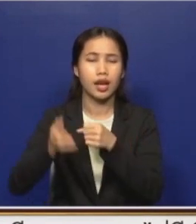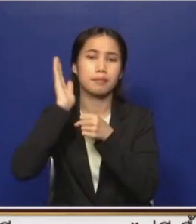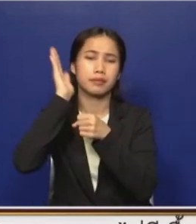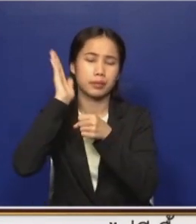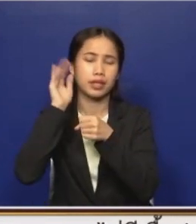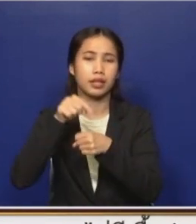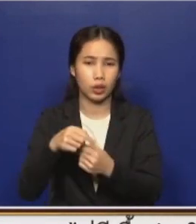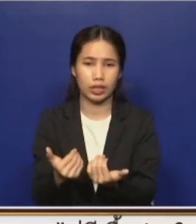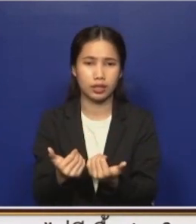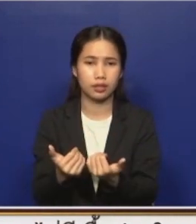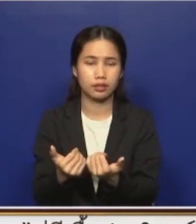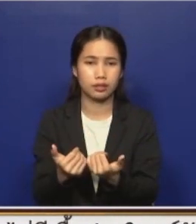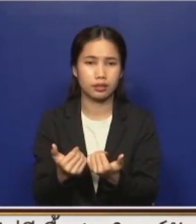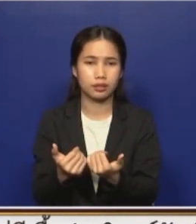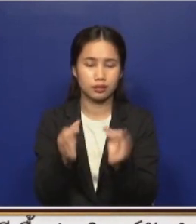านฮะ